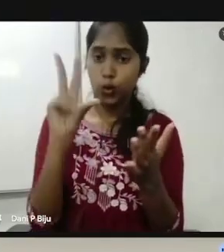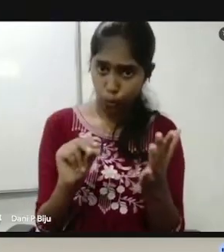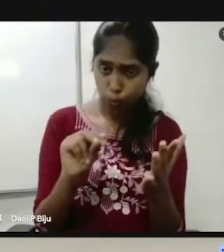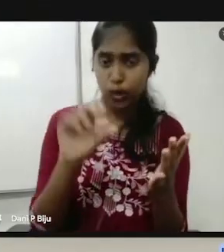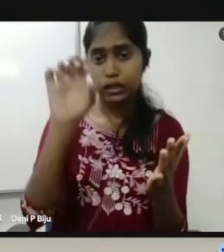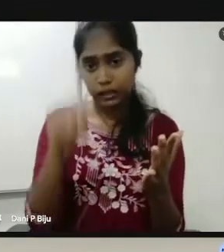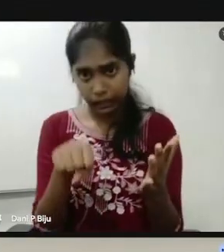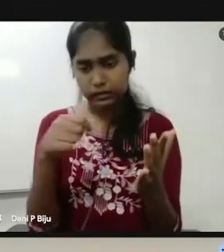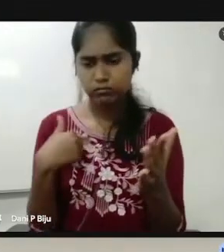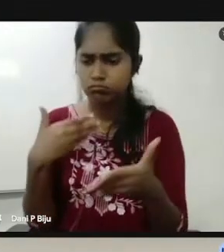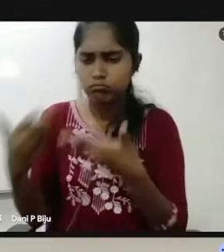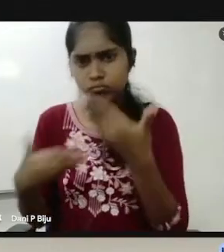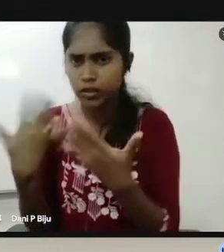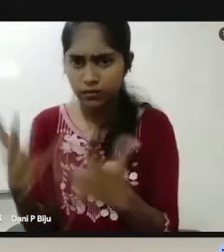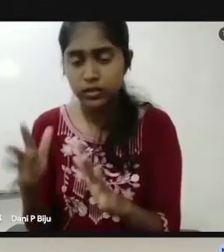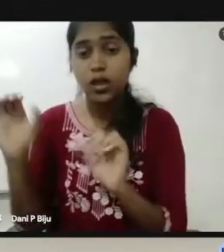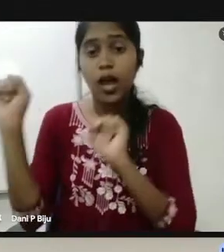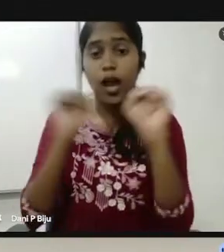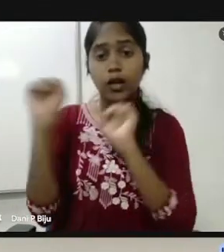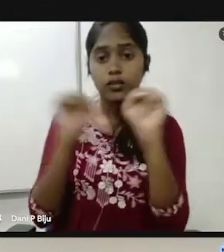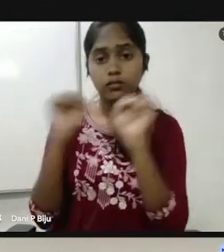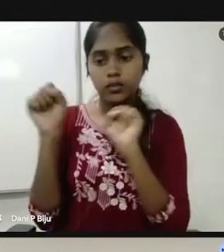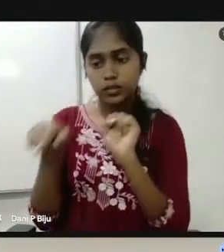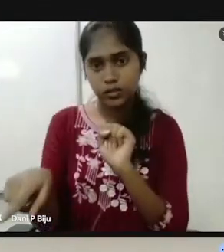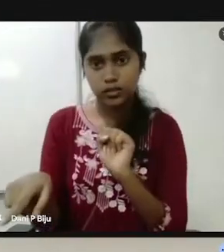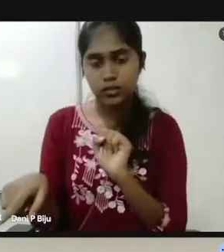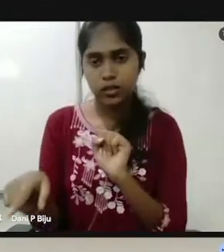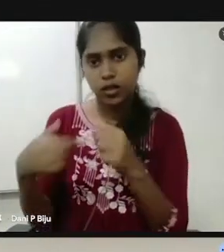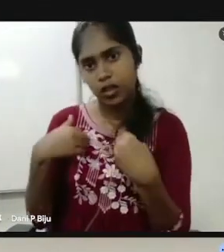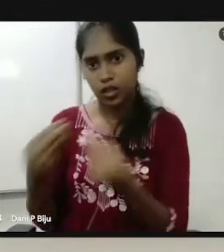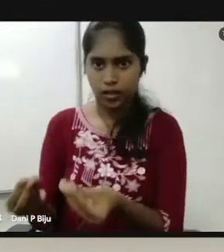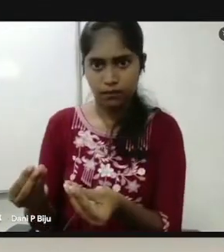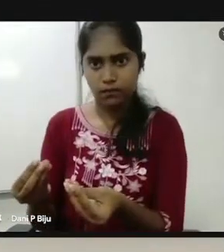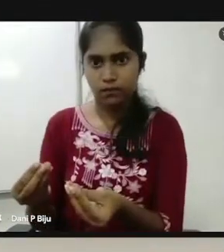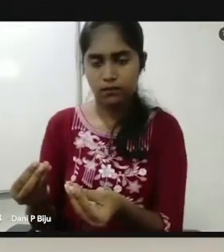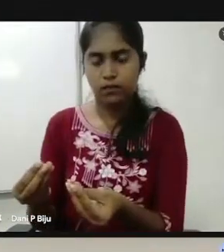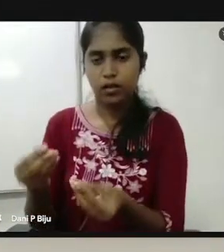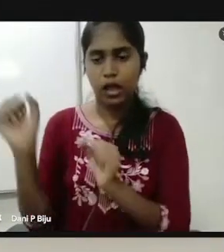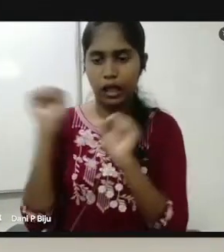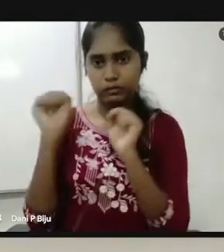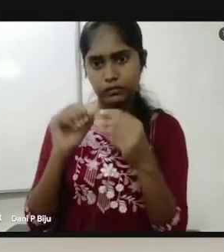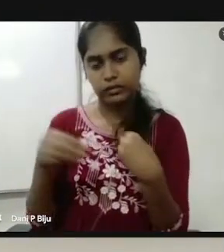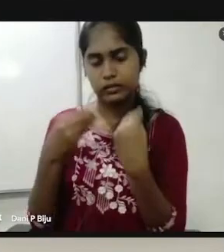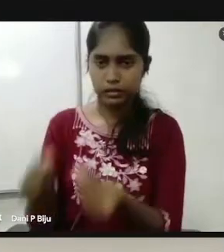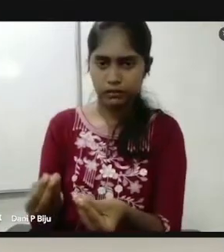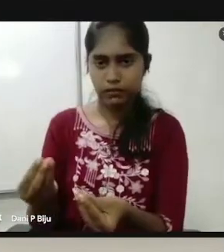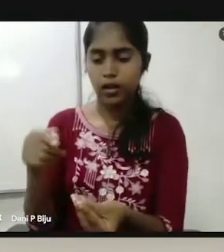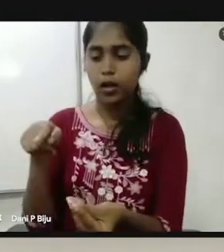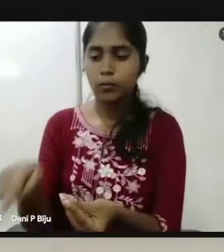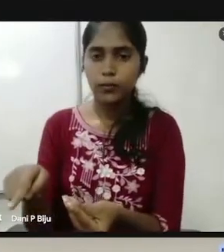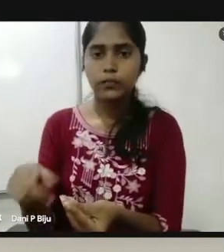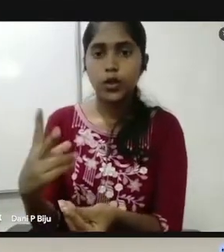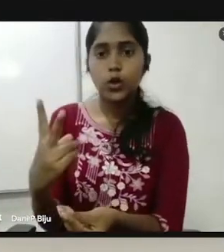നമ്മളൊരു ആക്ടിവിറ്റി കൊടുത്തിട്ട് ആ ആക്ടിവിറ്റി സ്റ്റോപ്പ് ചെയ്യണോന്നാണ് ചോദിച്ചത്. ആക്ടിവിറ്റി അവന് കൊടുക്കുമ്പോ അവൻ ആ